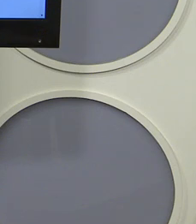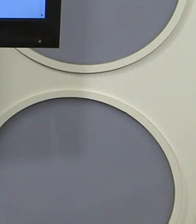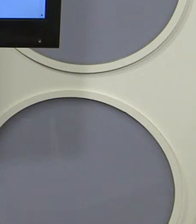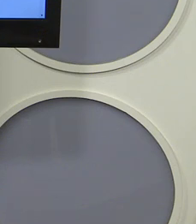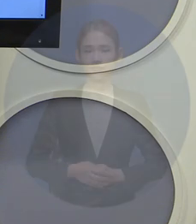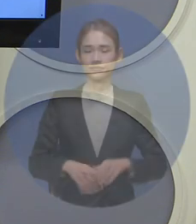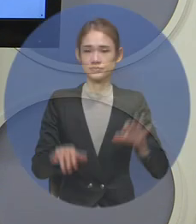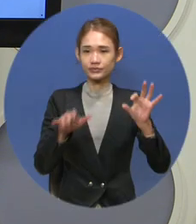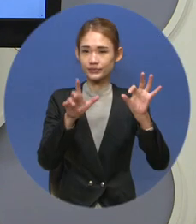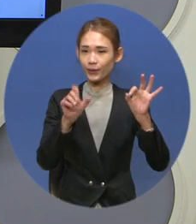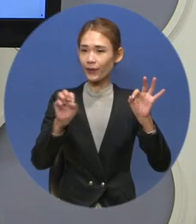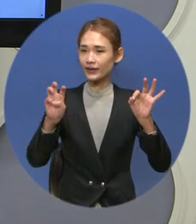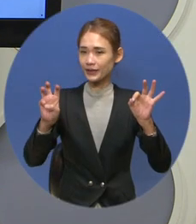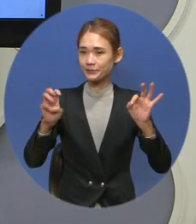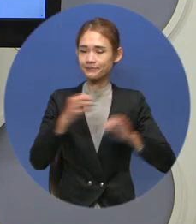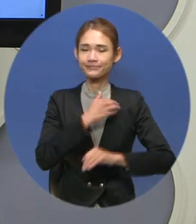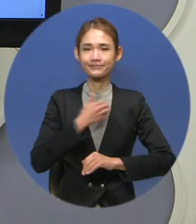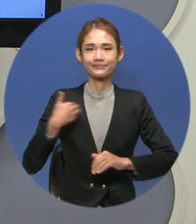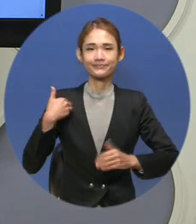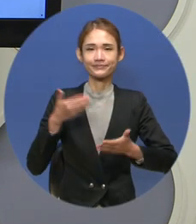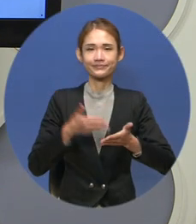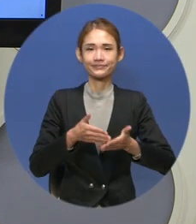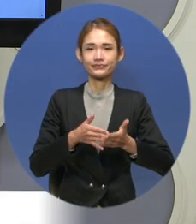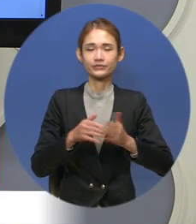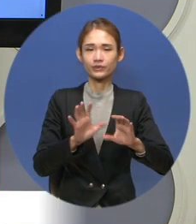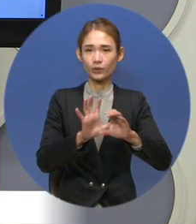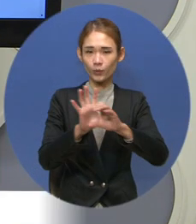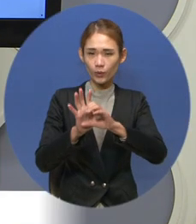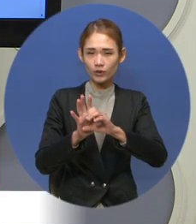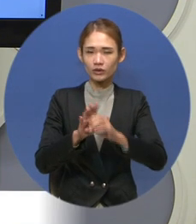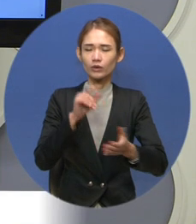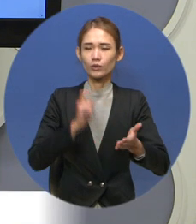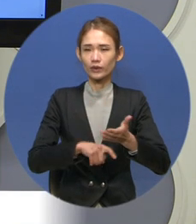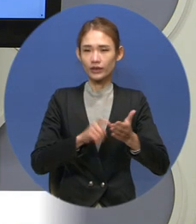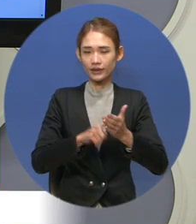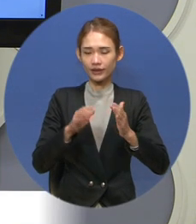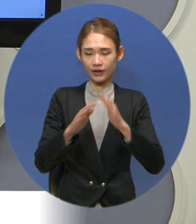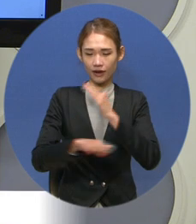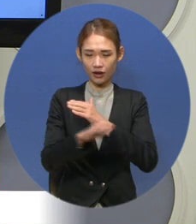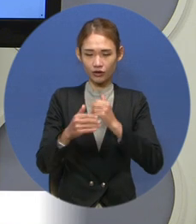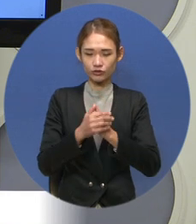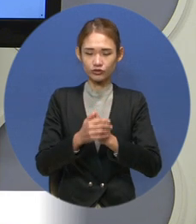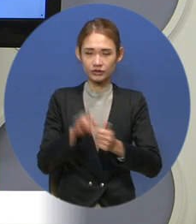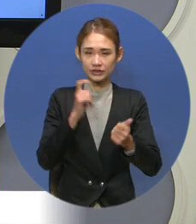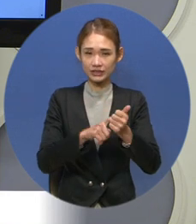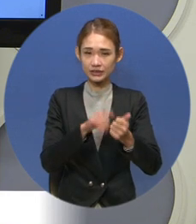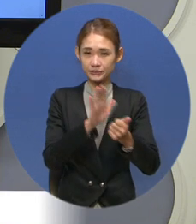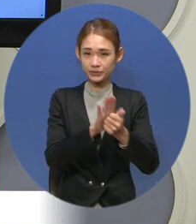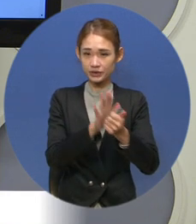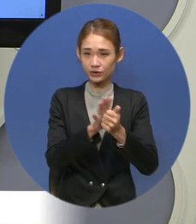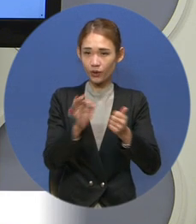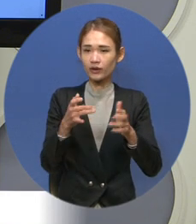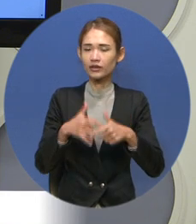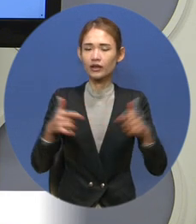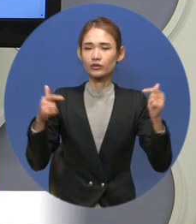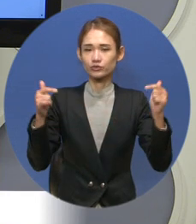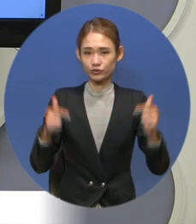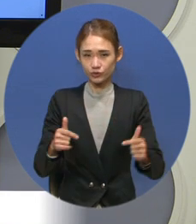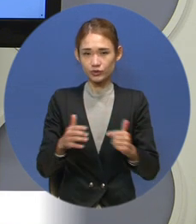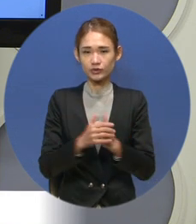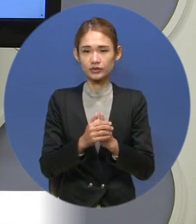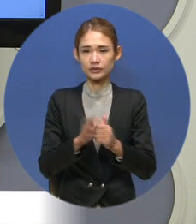10월 30일 만만한 했습니다 호로 날고 위기가 고 긴급 생계지원 을 지원 기준이 대폭 완화되고